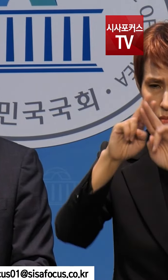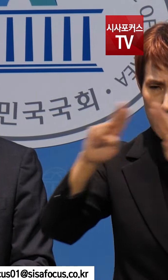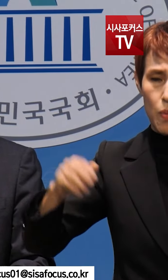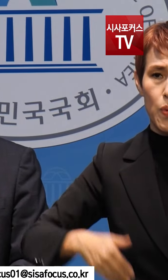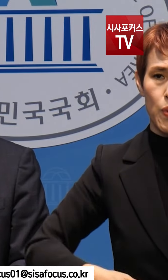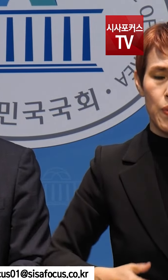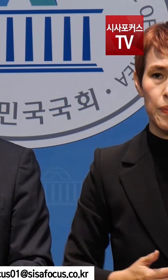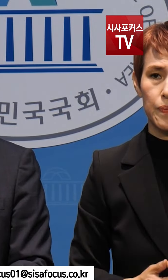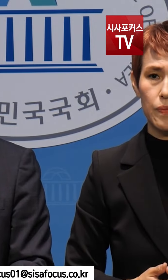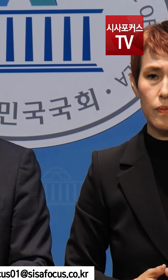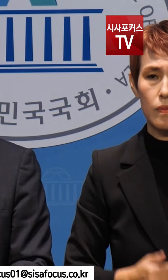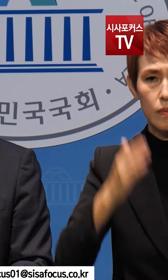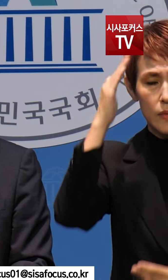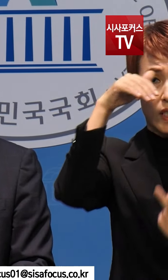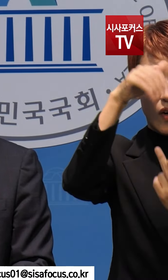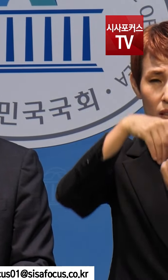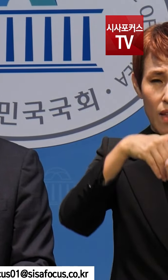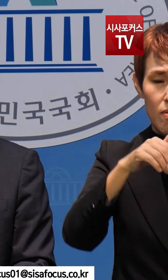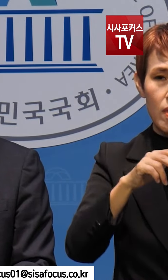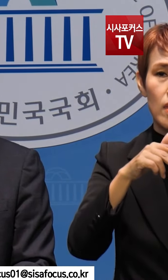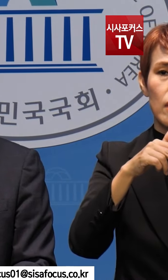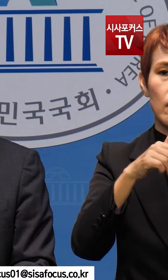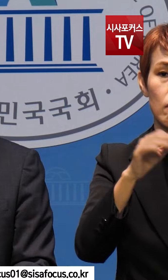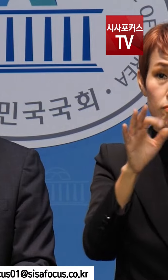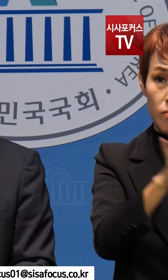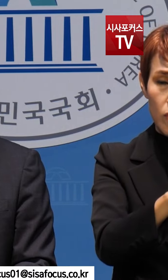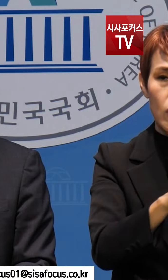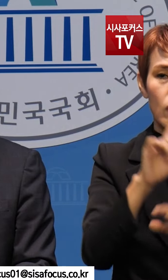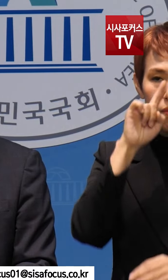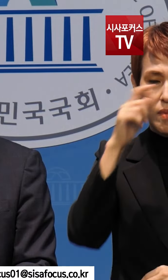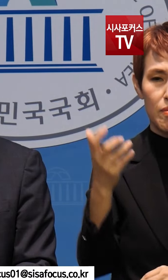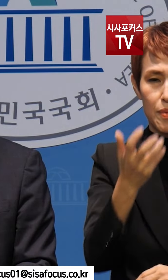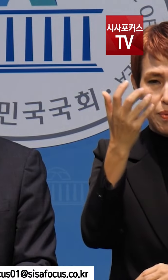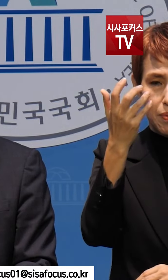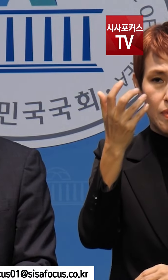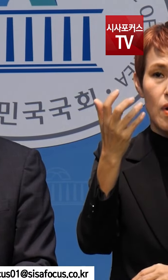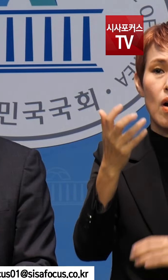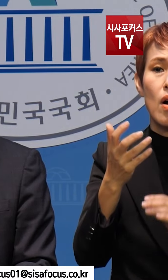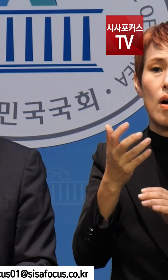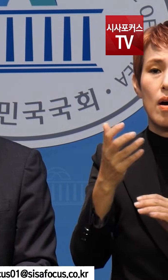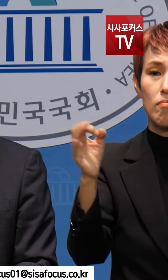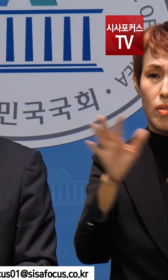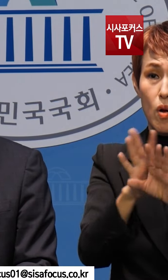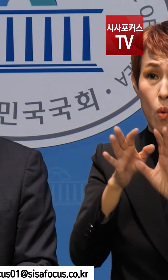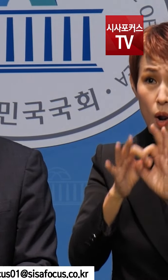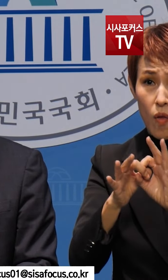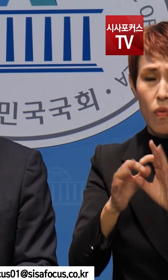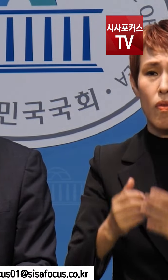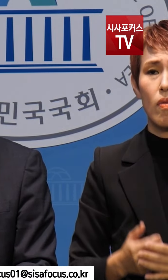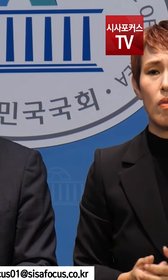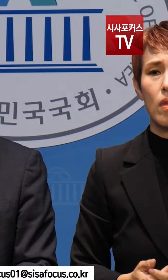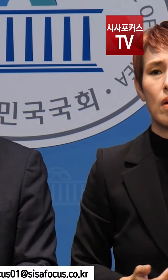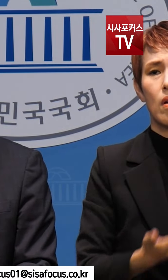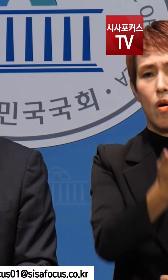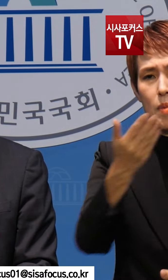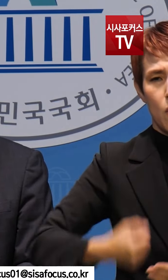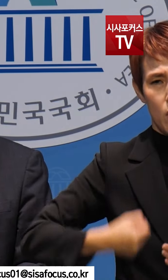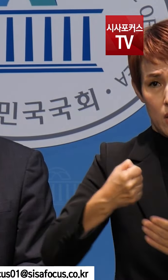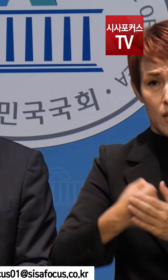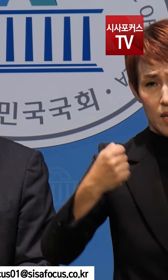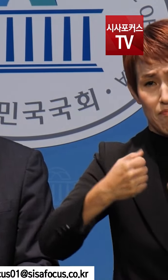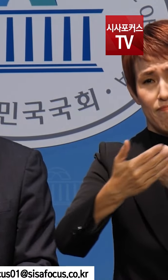합니다 탈석탄 재생에너지 확대 입법 촉구 서명 참여로 당신의 용기와 응원을